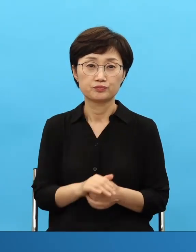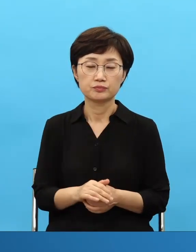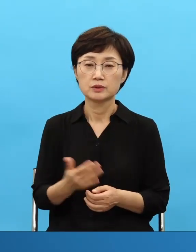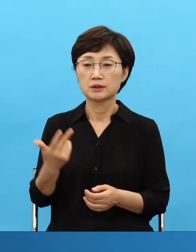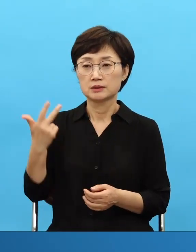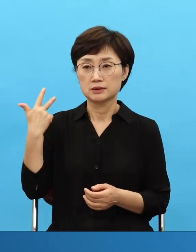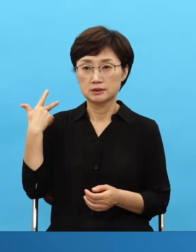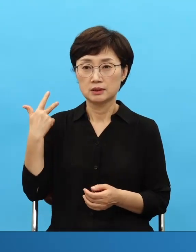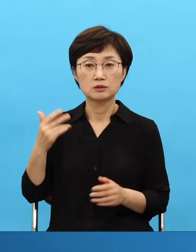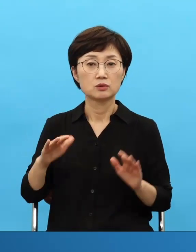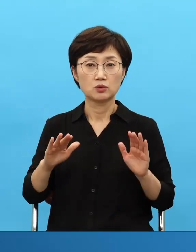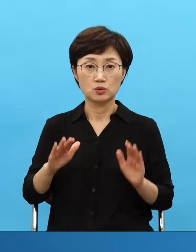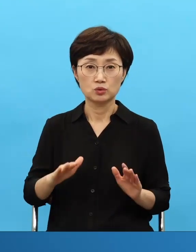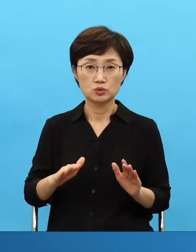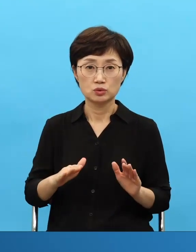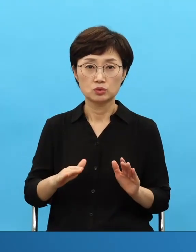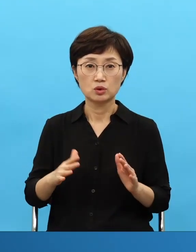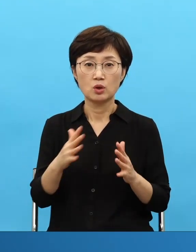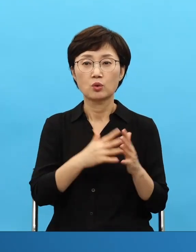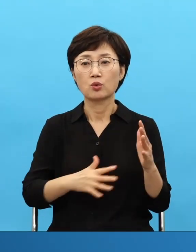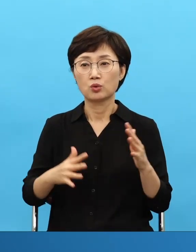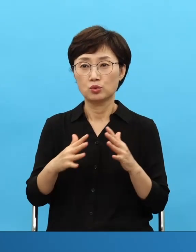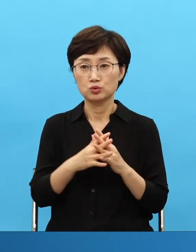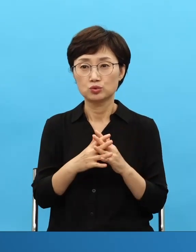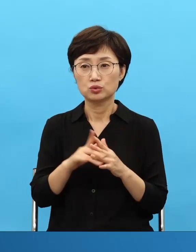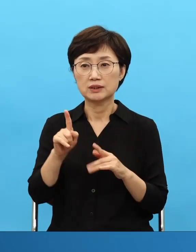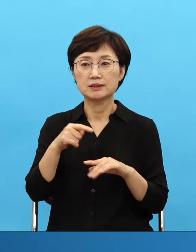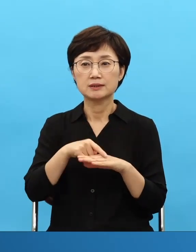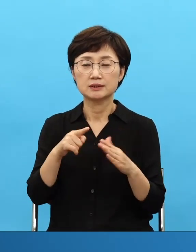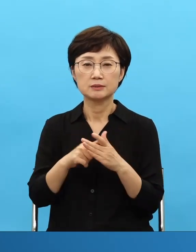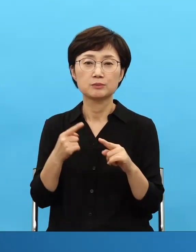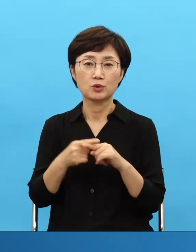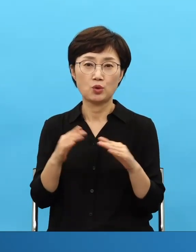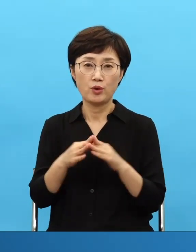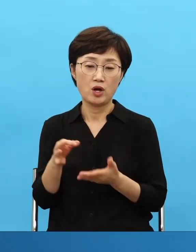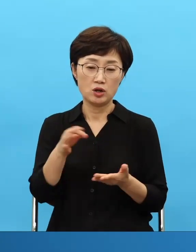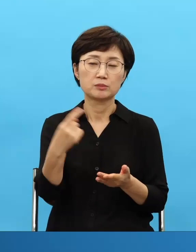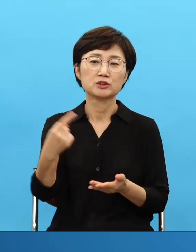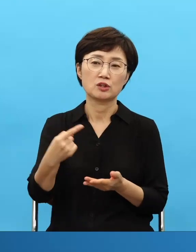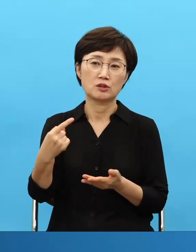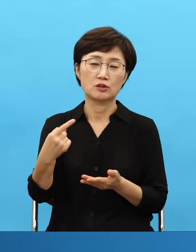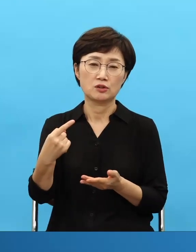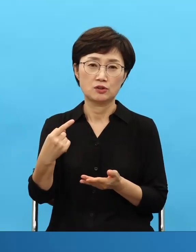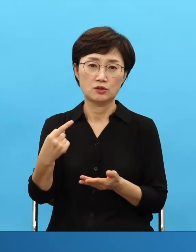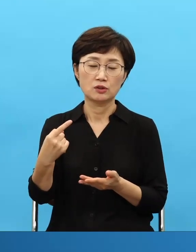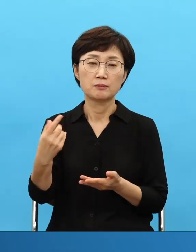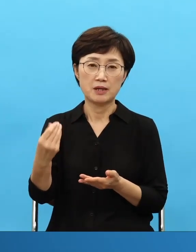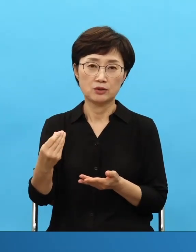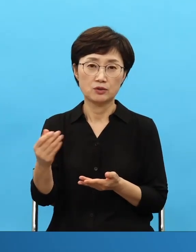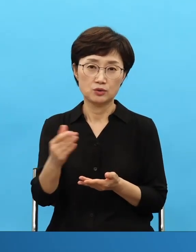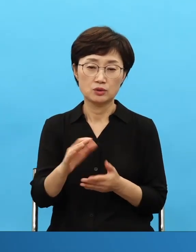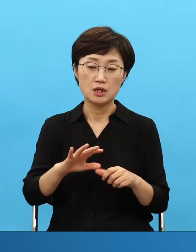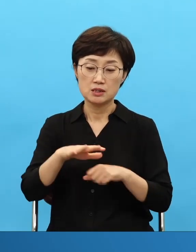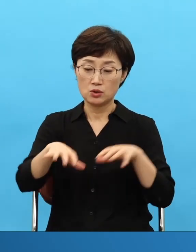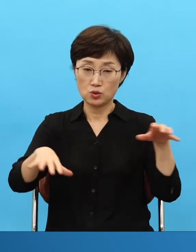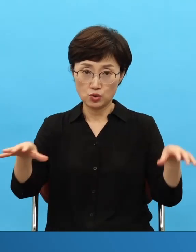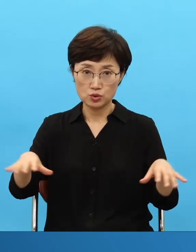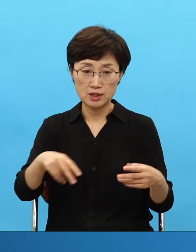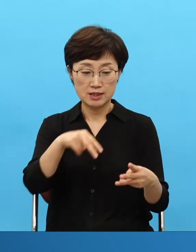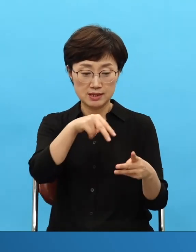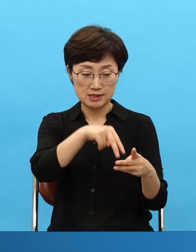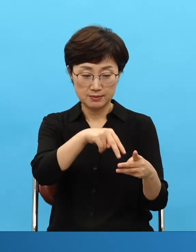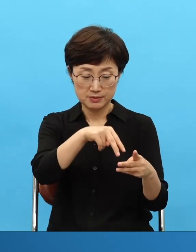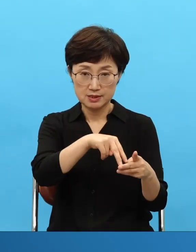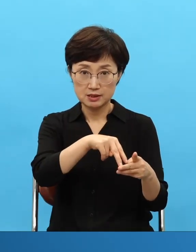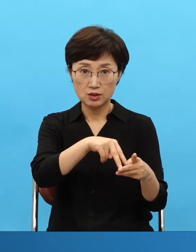지난주와 이번 주 공주 일신교회에서 1,000여만 원을 헌금하는 등 전국과 세계의 제자들이 237 센터와